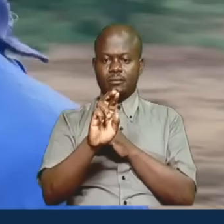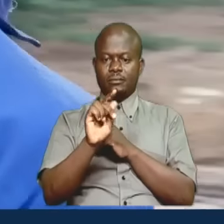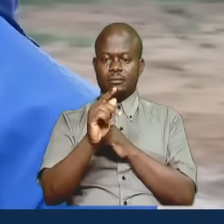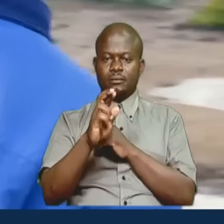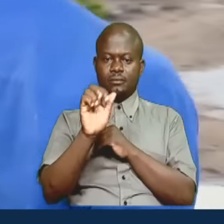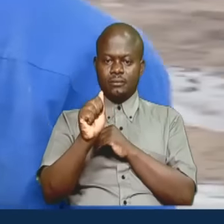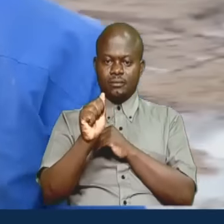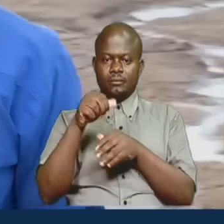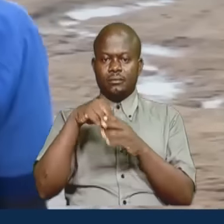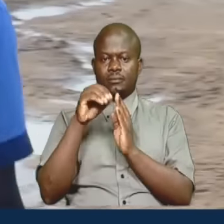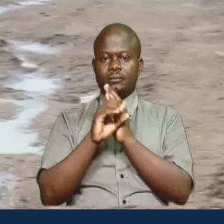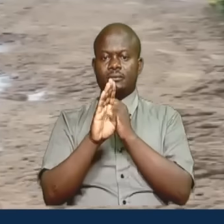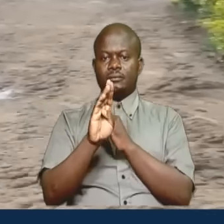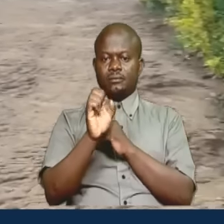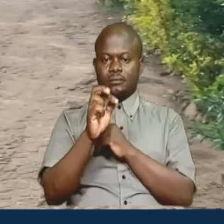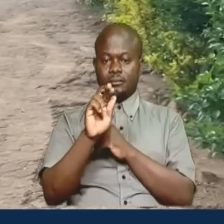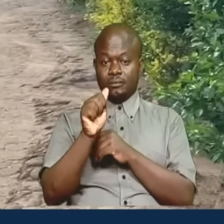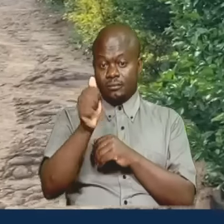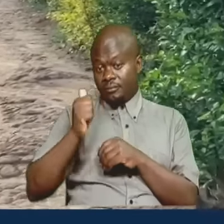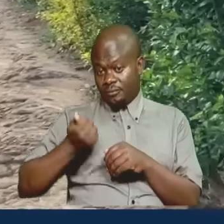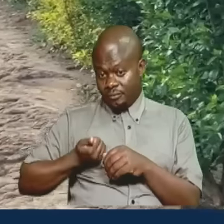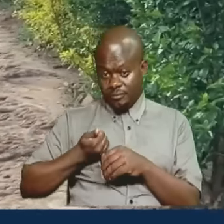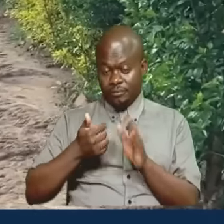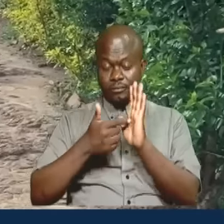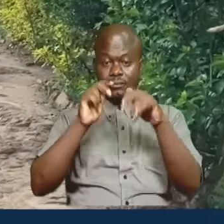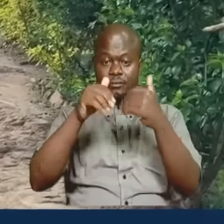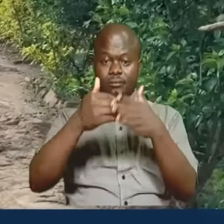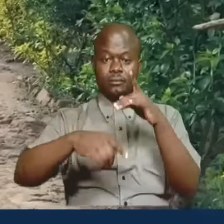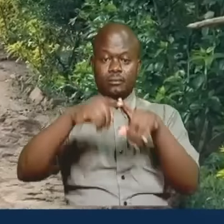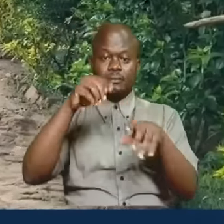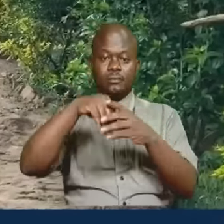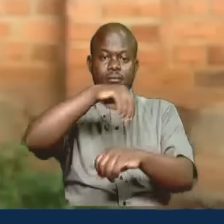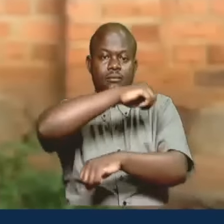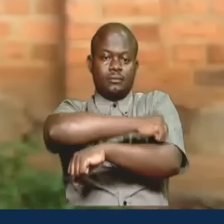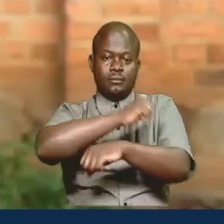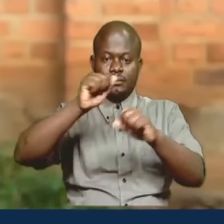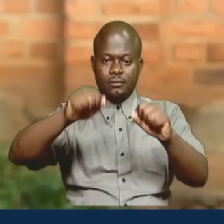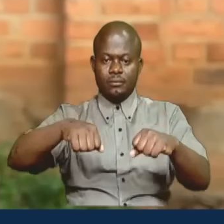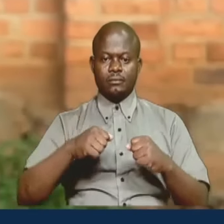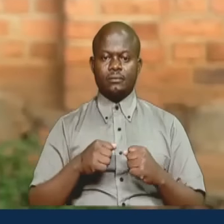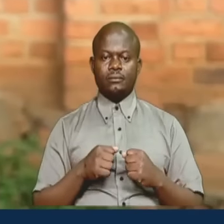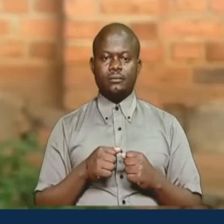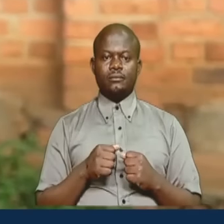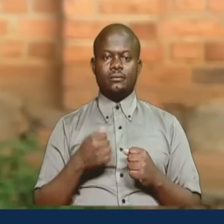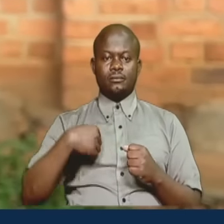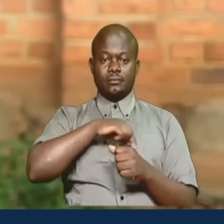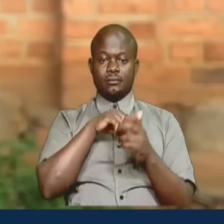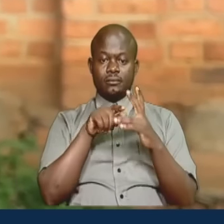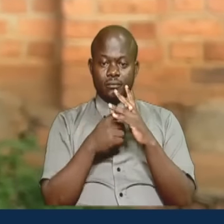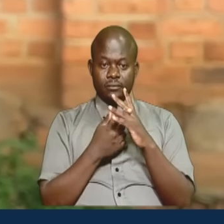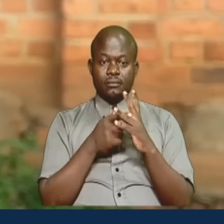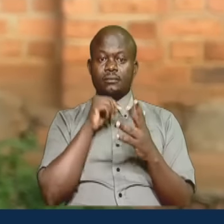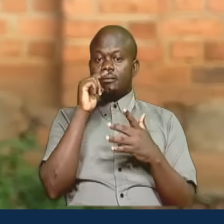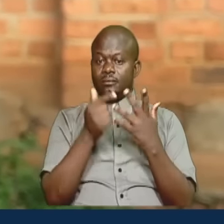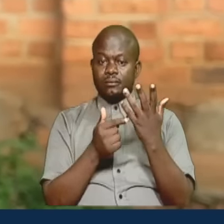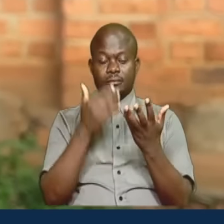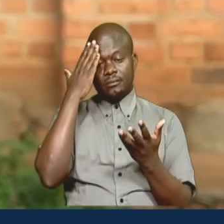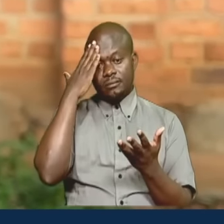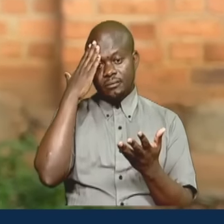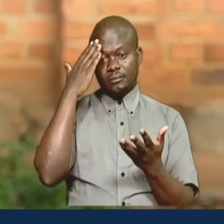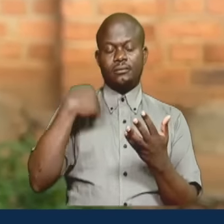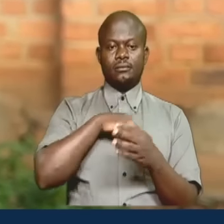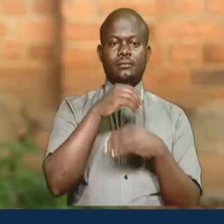mu karere ka Bugesera. Ni umukobwa ugaragaza ko gutsinda mu ishuri bishoboka. Natangiye ndetse nanjye nta kintu nzi,